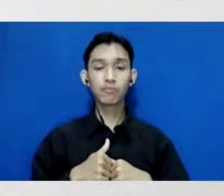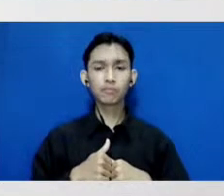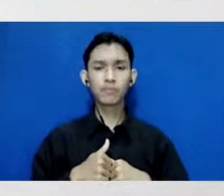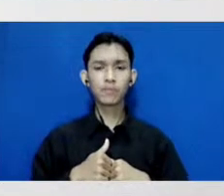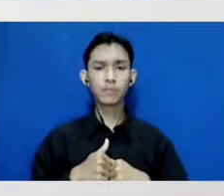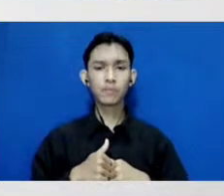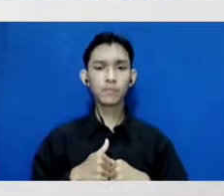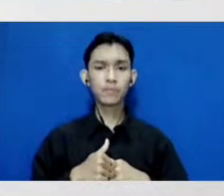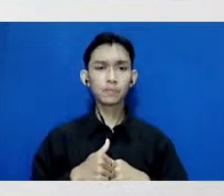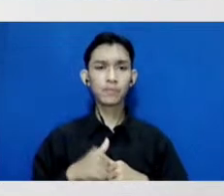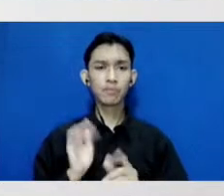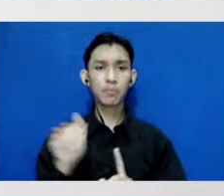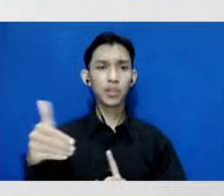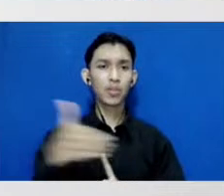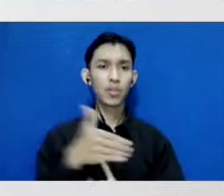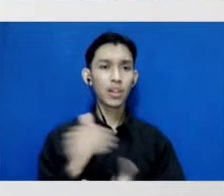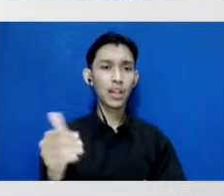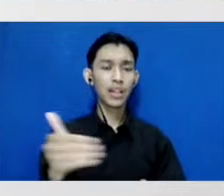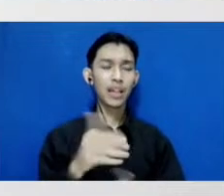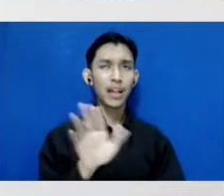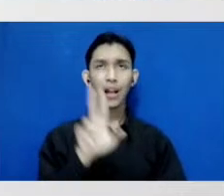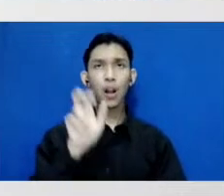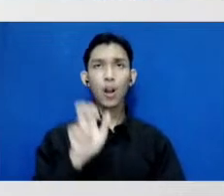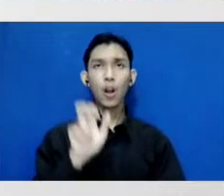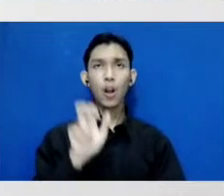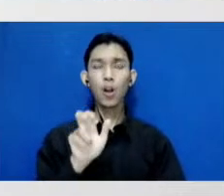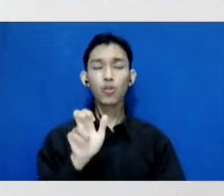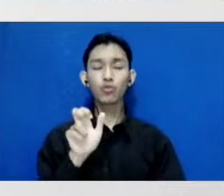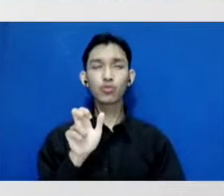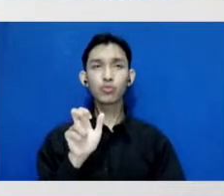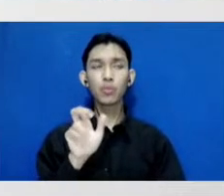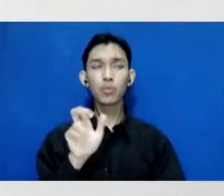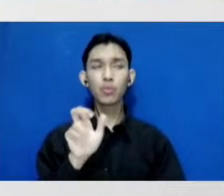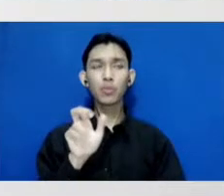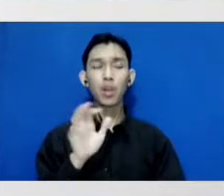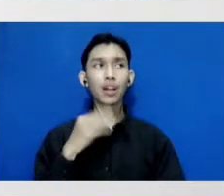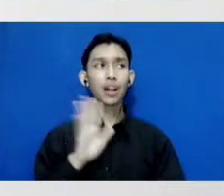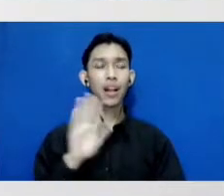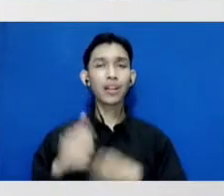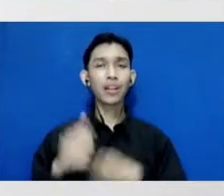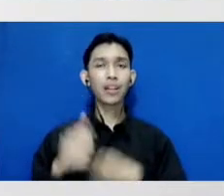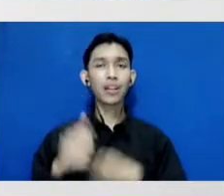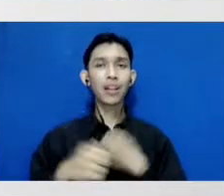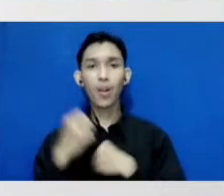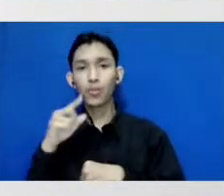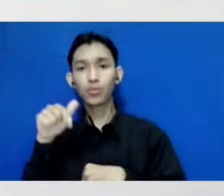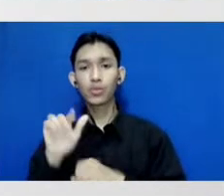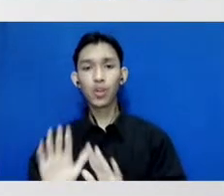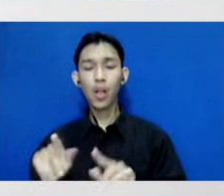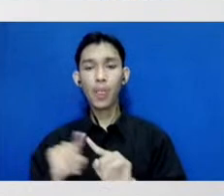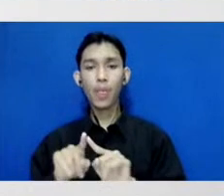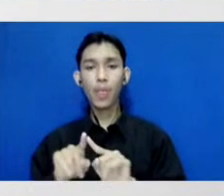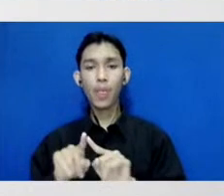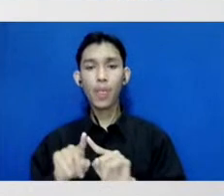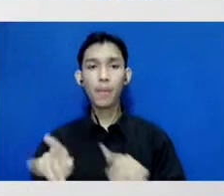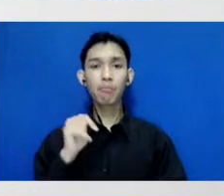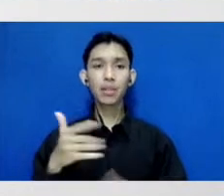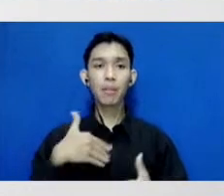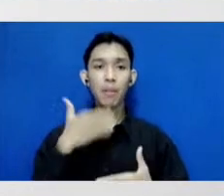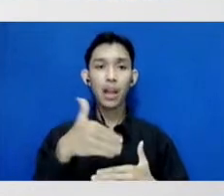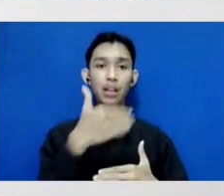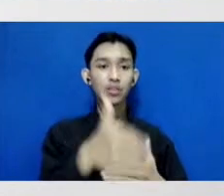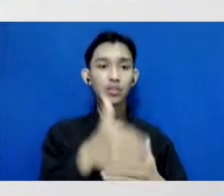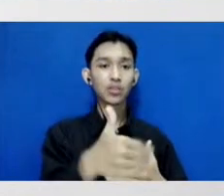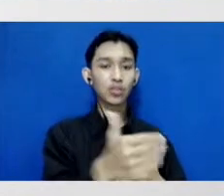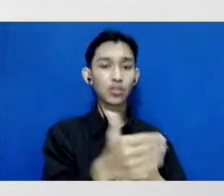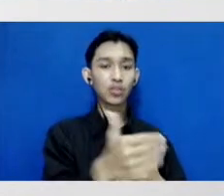perlindungan data tidak harus tidak hanya harus dilakukan di dalam border, tapi juga harus terus berlanjut ketika data keluar dari border.